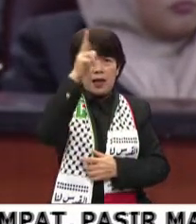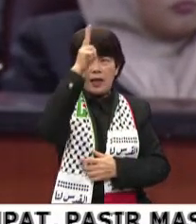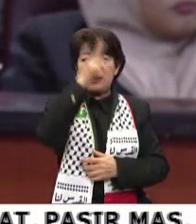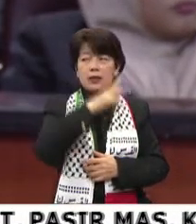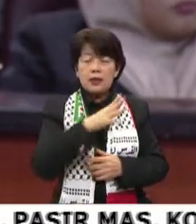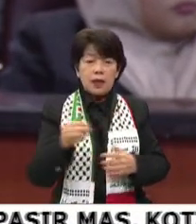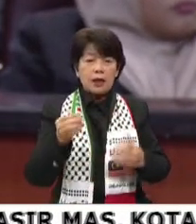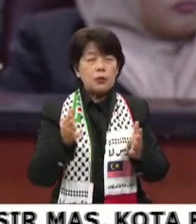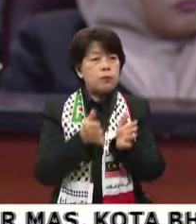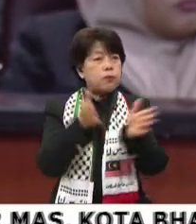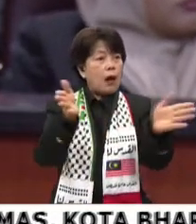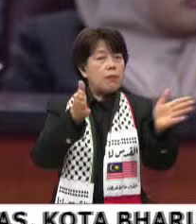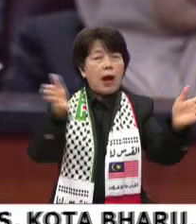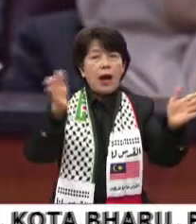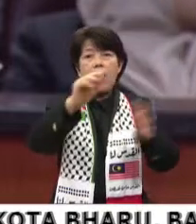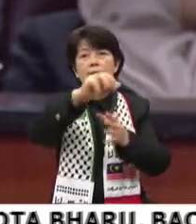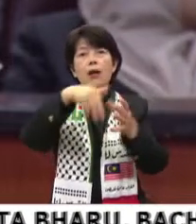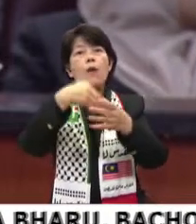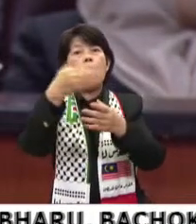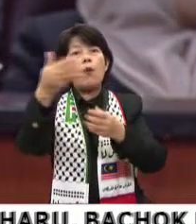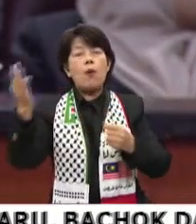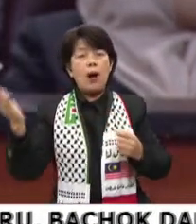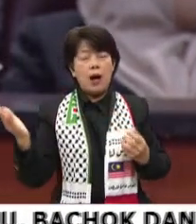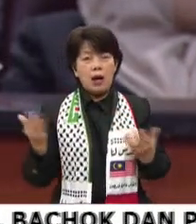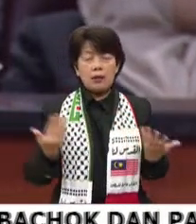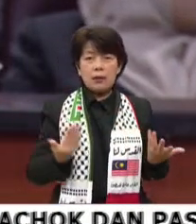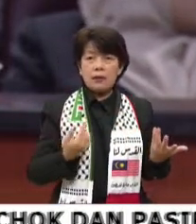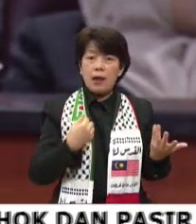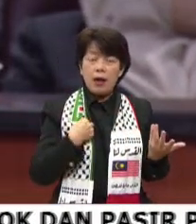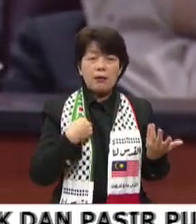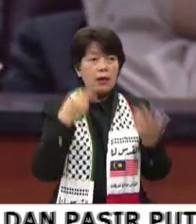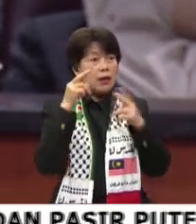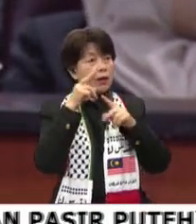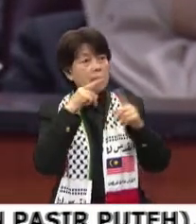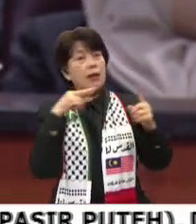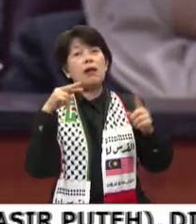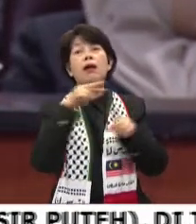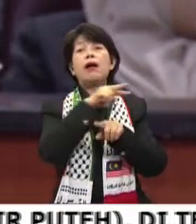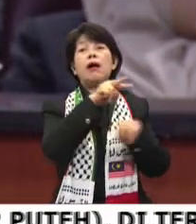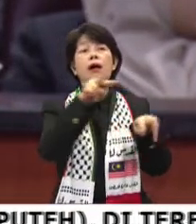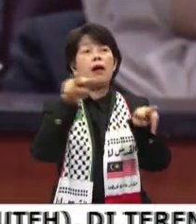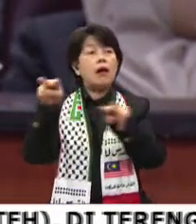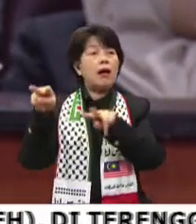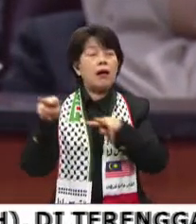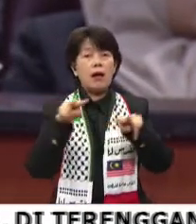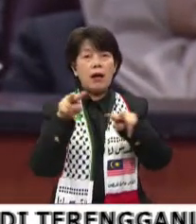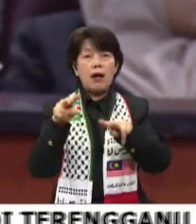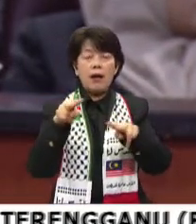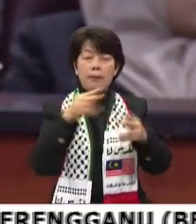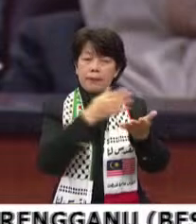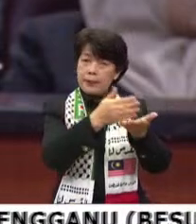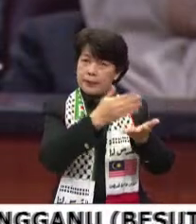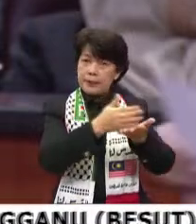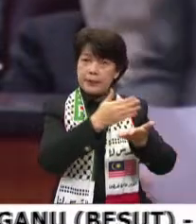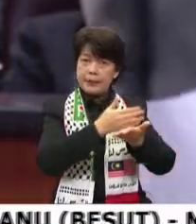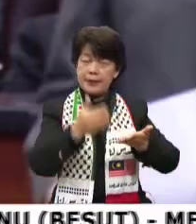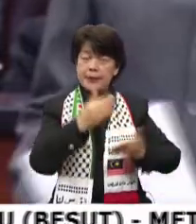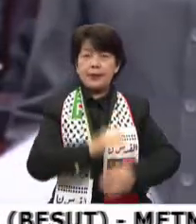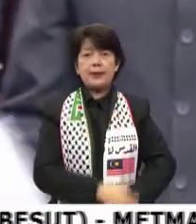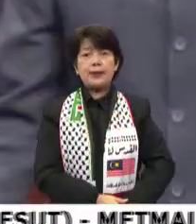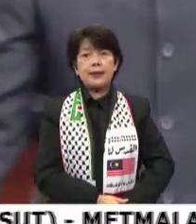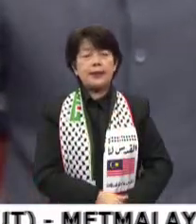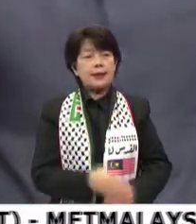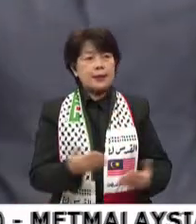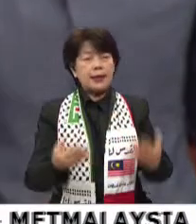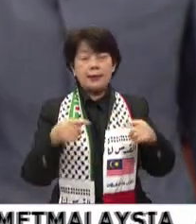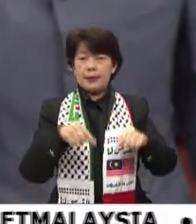pelaburan luar maka sebab itu bila kita lihat sebagai contoh dalam belanjawan Madani yang diumumkan oleh